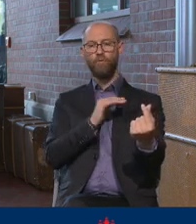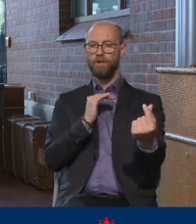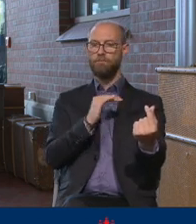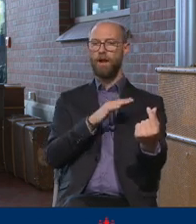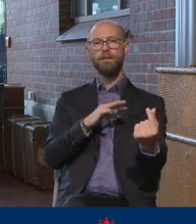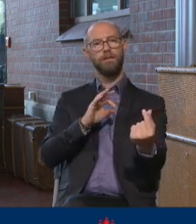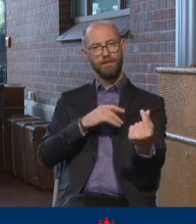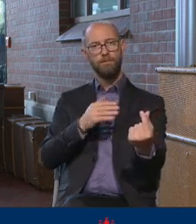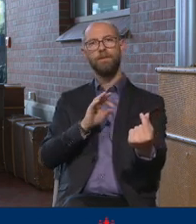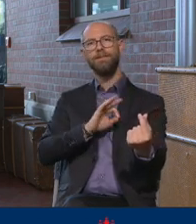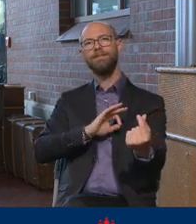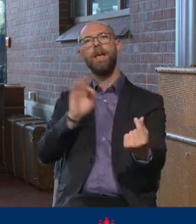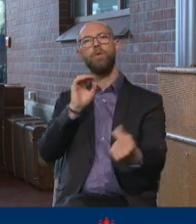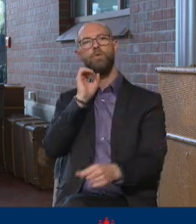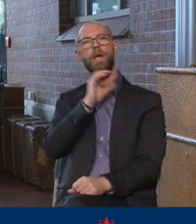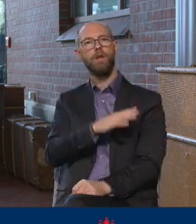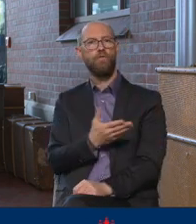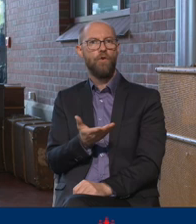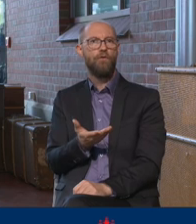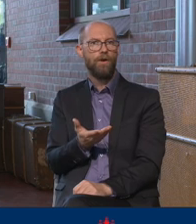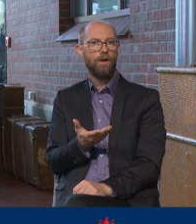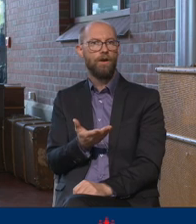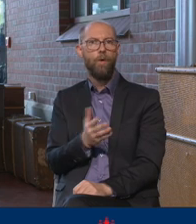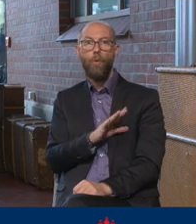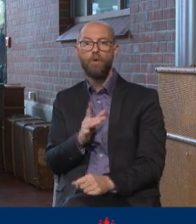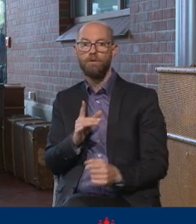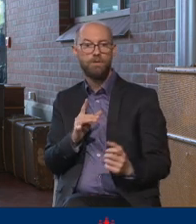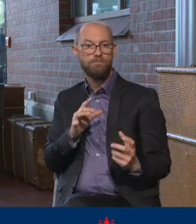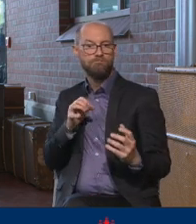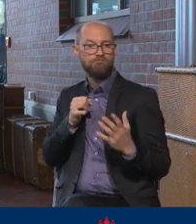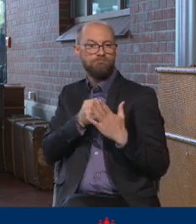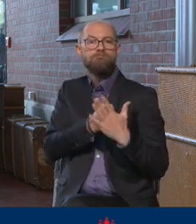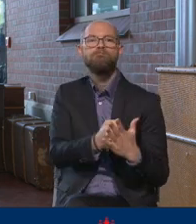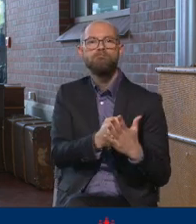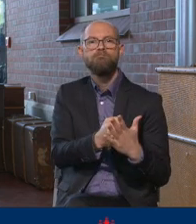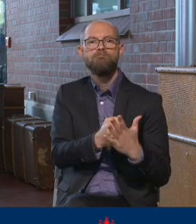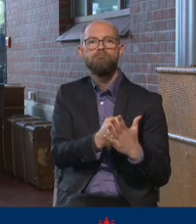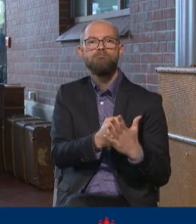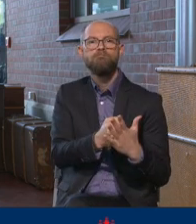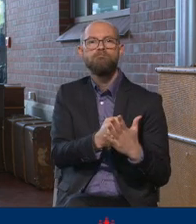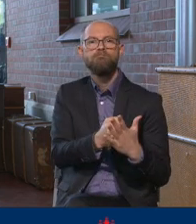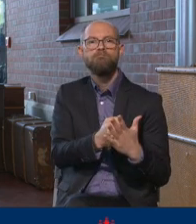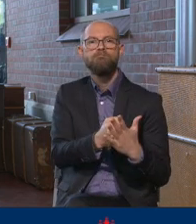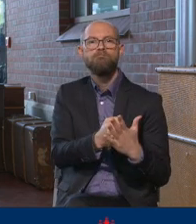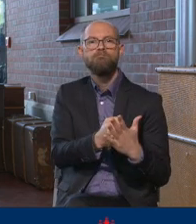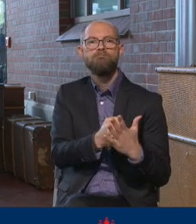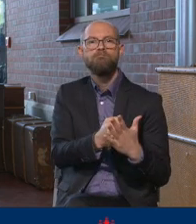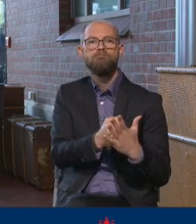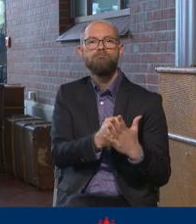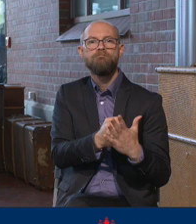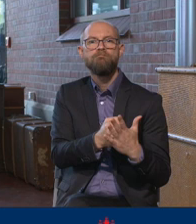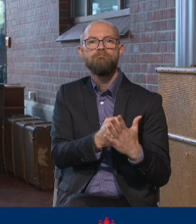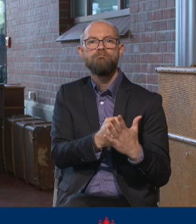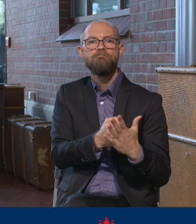entwürfe geben kann ohne tatsächlich expressiv zu wirken wenn sie unten links gucken dieser eleganten schwung